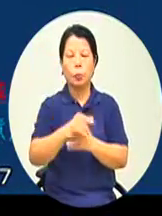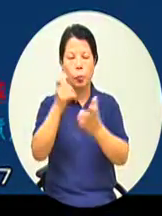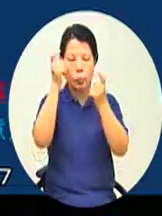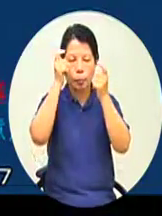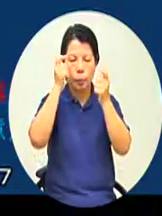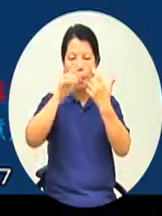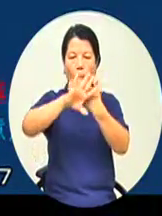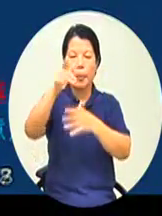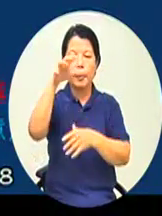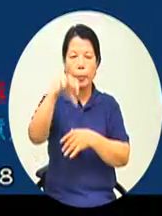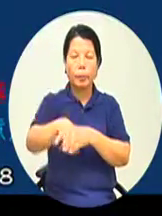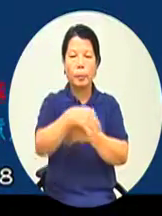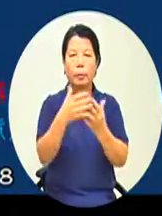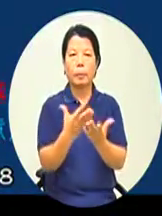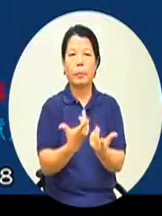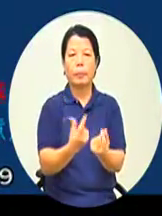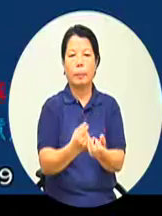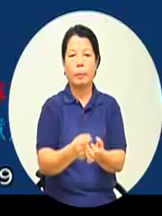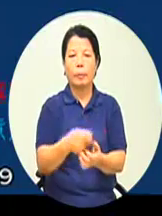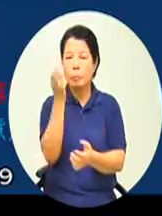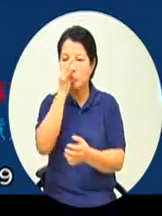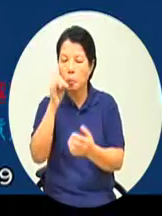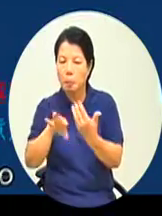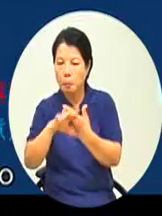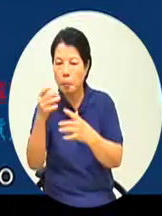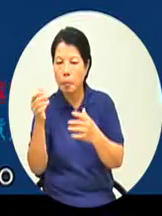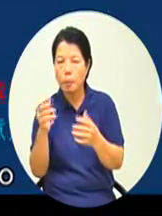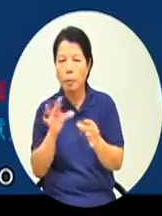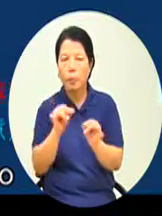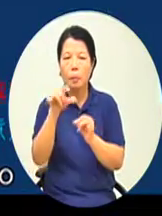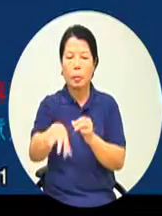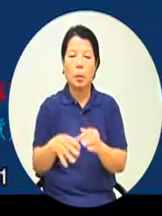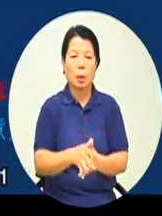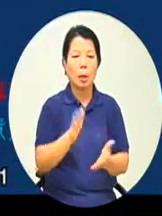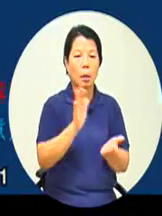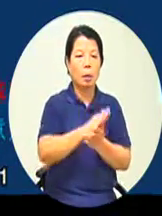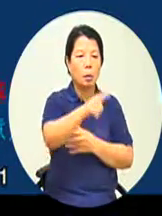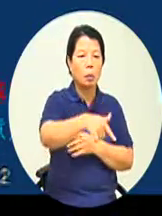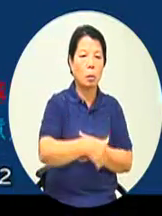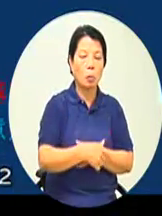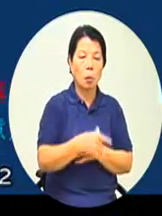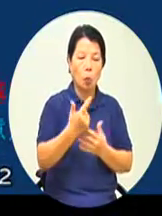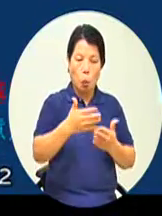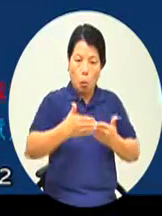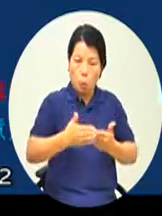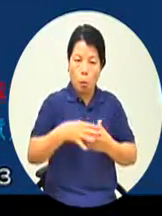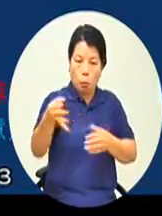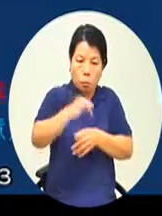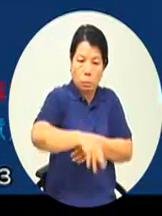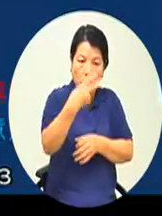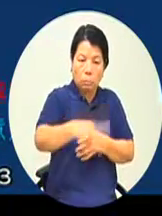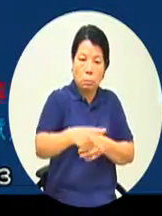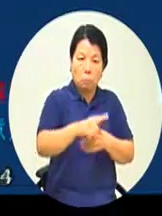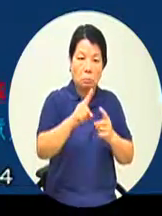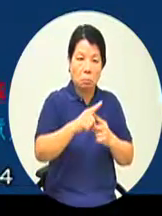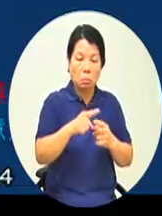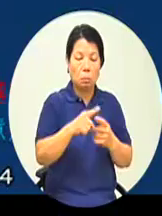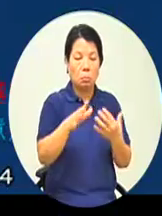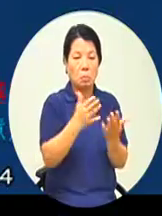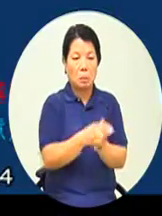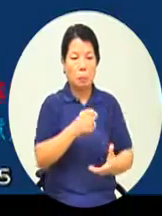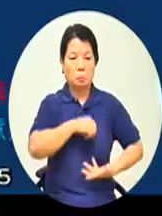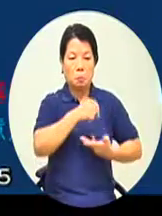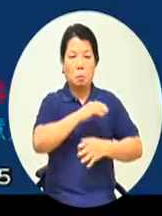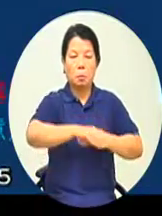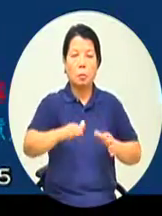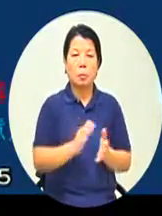能。但是李科永走没关系，有没有可能下一个要来捐的人他会担心高雄市政府的这种做法事实上会